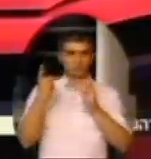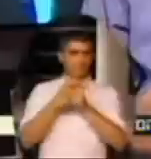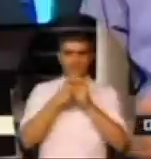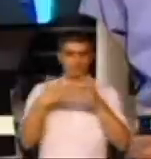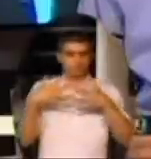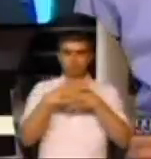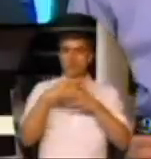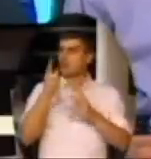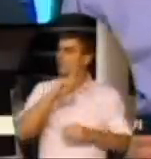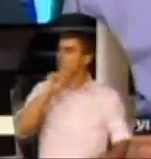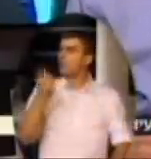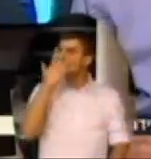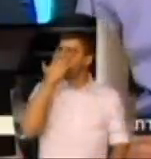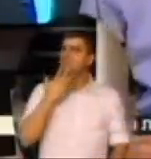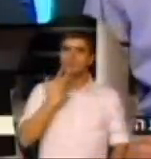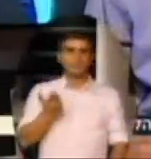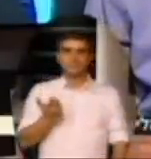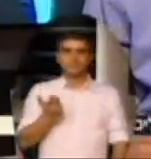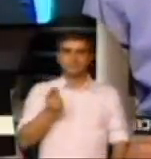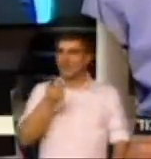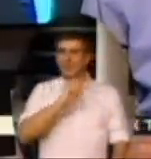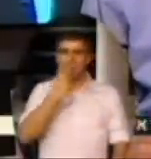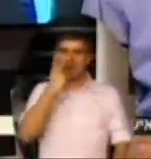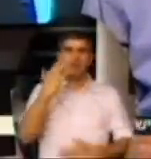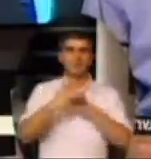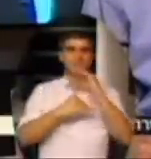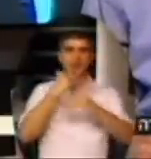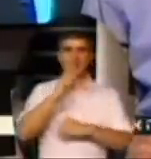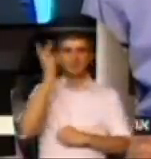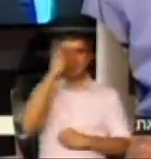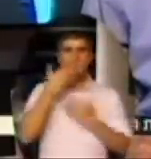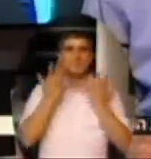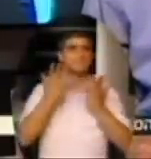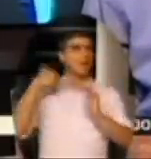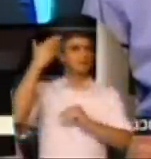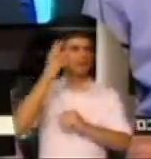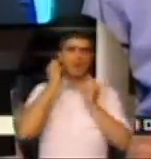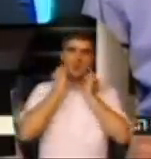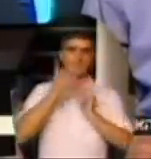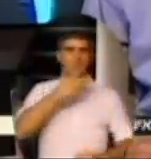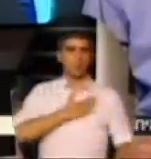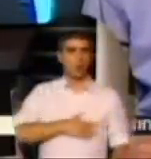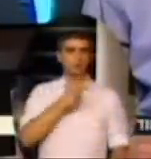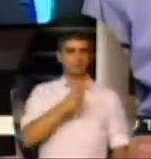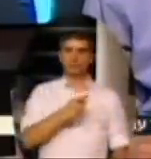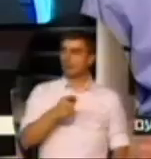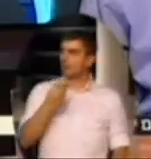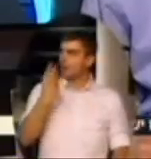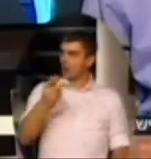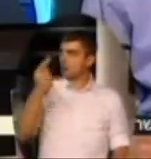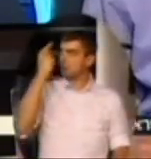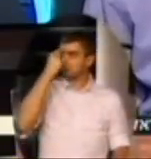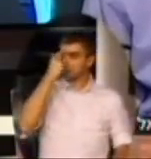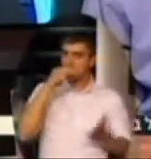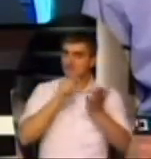למפלגה אחת מה אתם כולכם עיבים את אתם לא אתם לא רואים את התהליך אתם לא מבינים לאן חוטר ליברמן רגע את חושבת